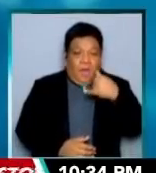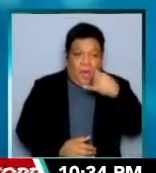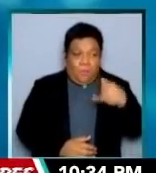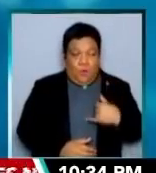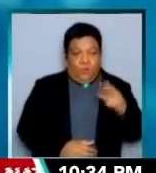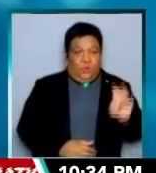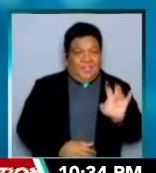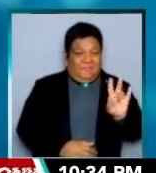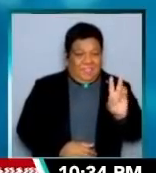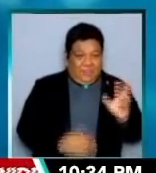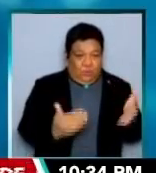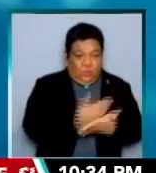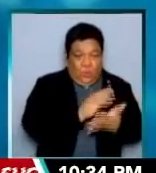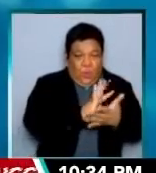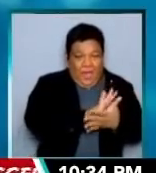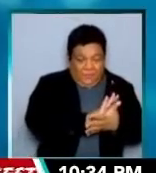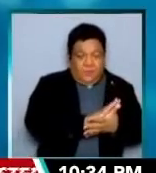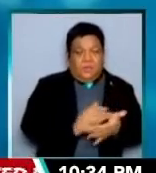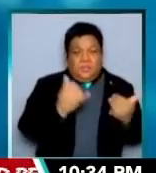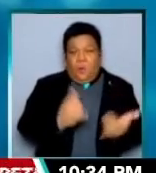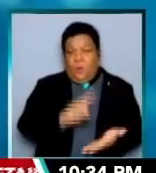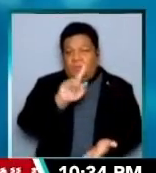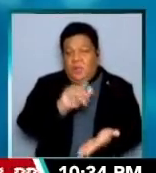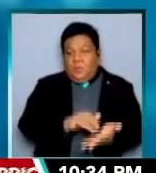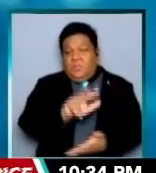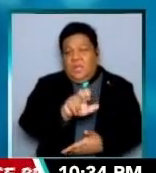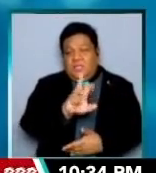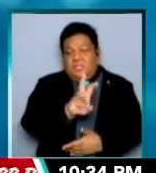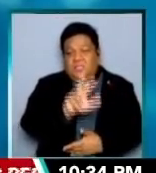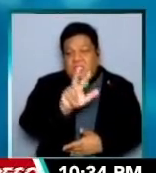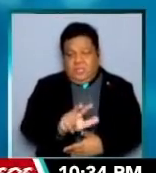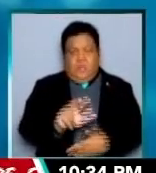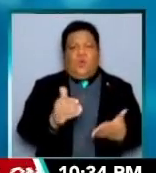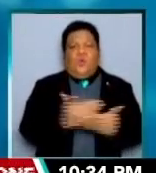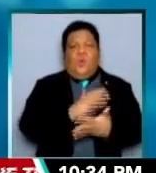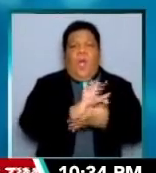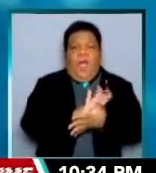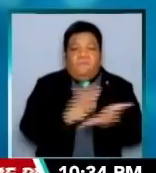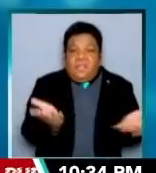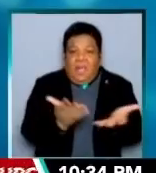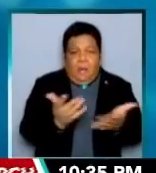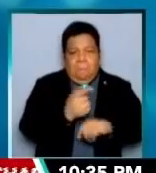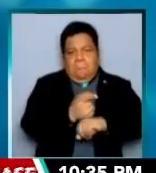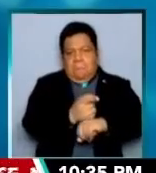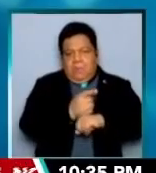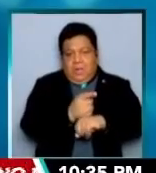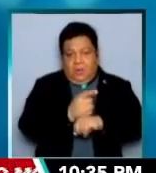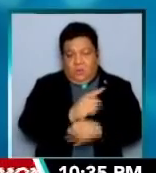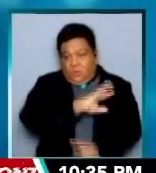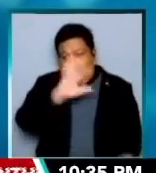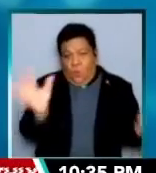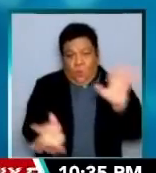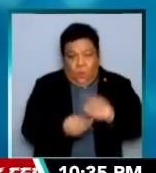na sa 1,363 ang active COVID cases sa Bataan. Ang naging kabuuang bilang ng kaso sa lalawigan nasa